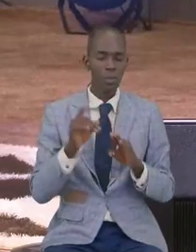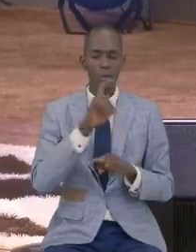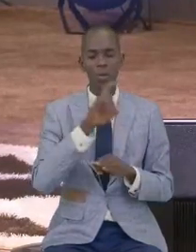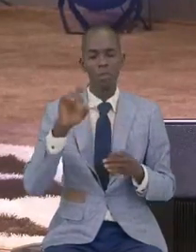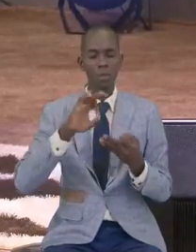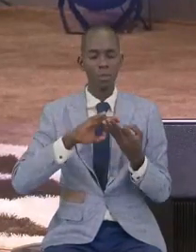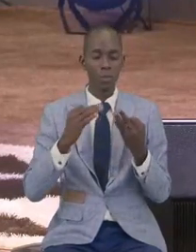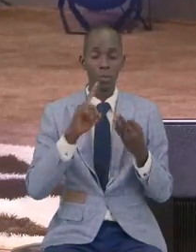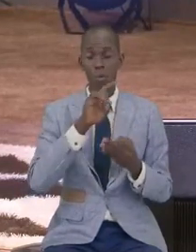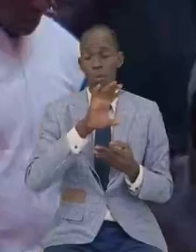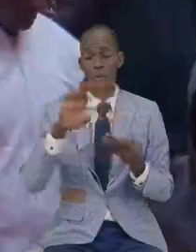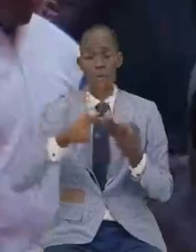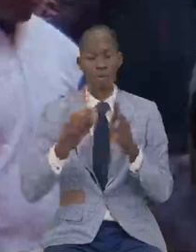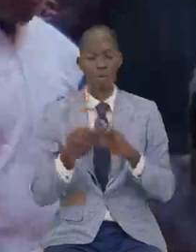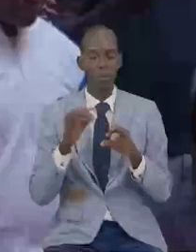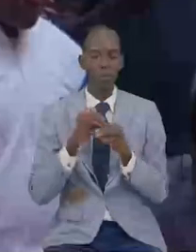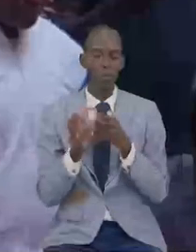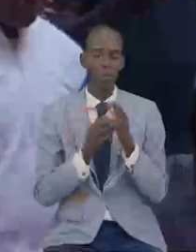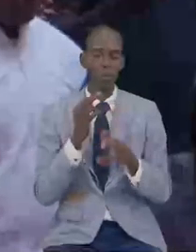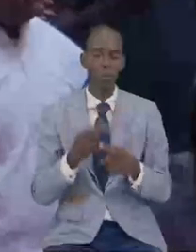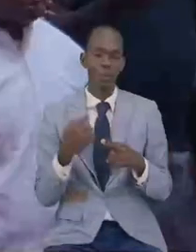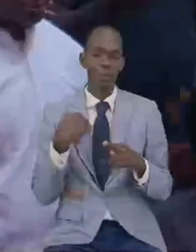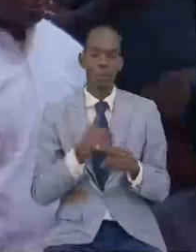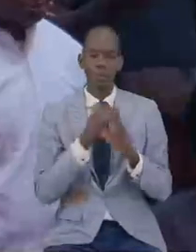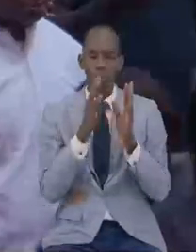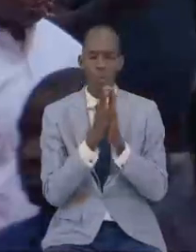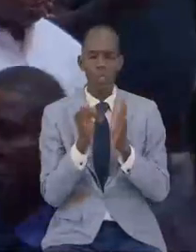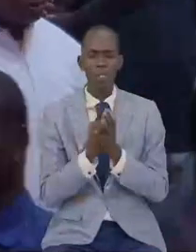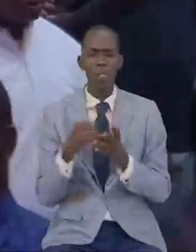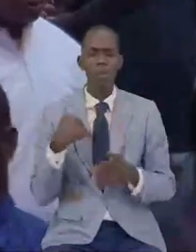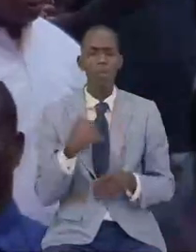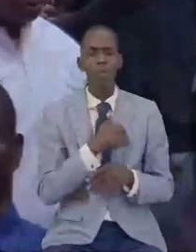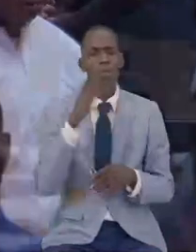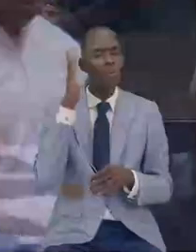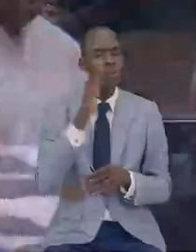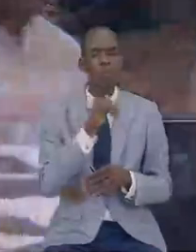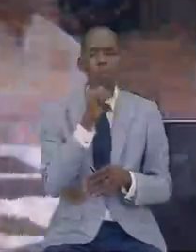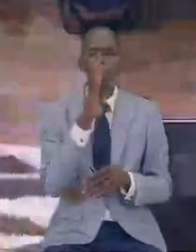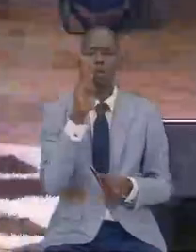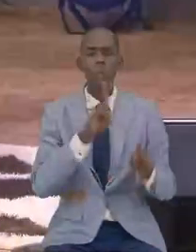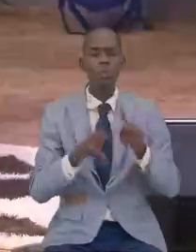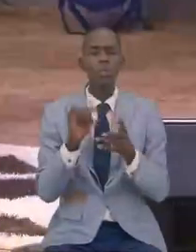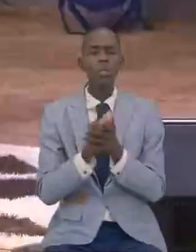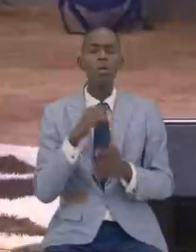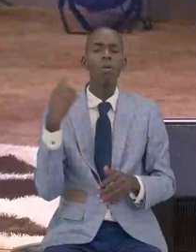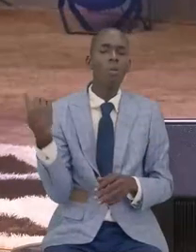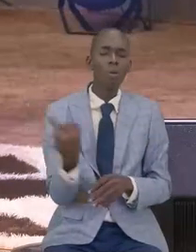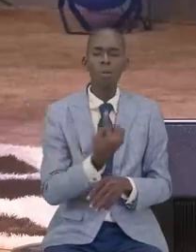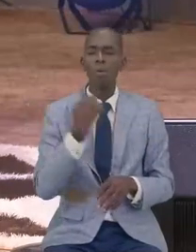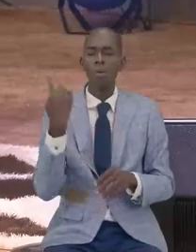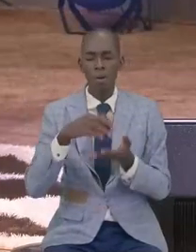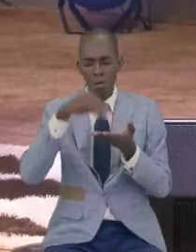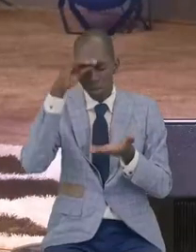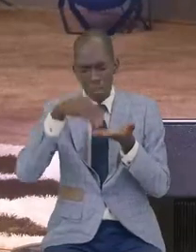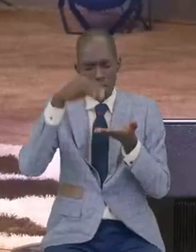à la centaine. Au nom de Jésus-Christ, nous prions que nous ne soyons pas des gens qui apprennent toujours et qui ne parviennent